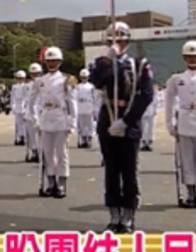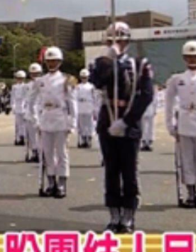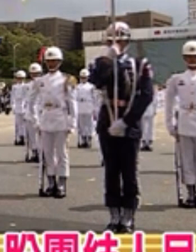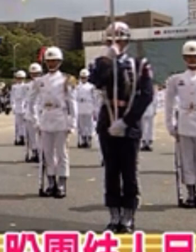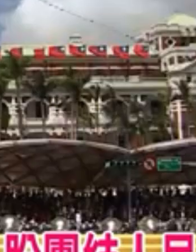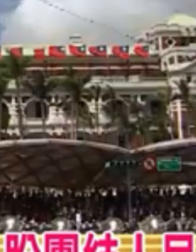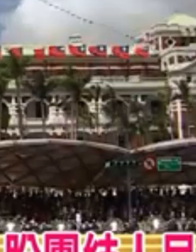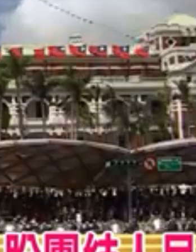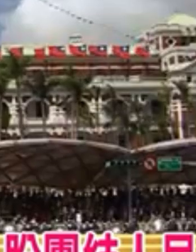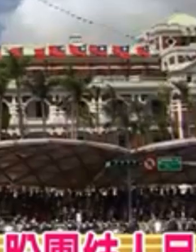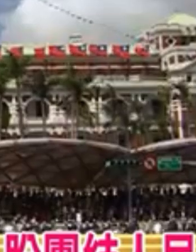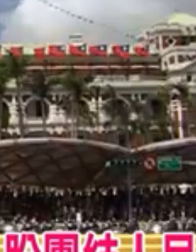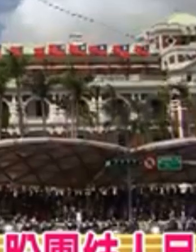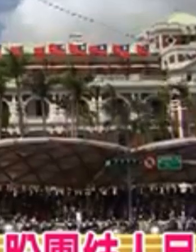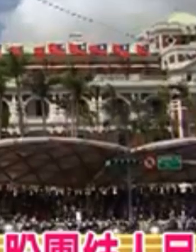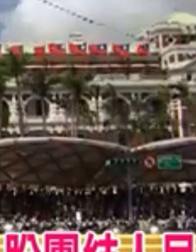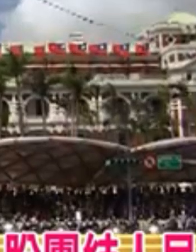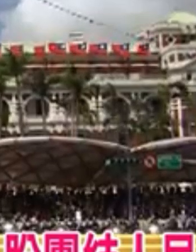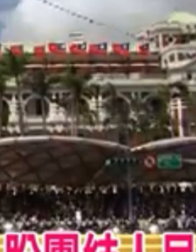请坐下。